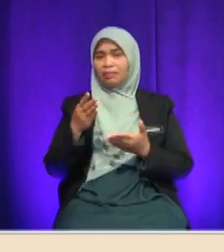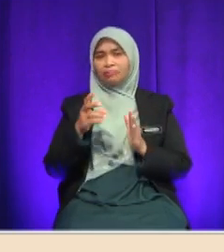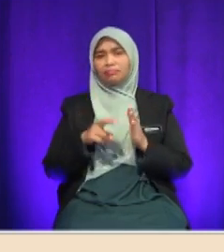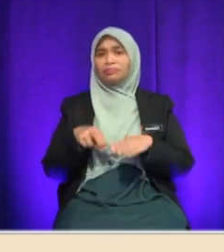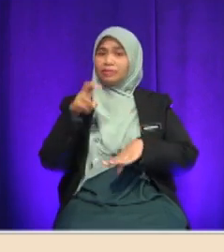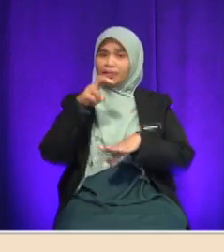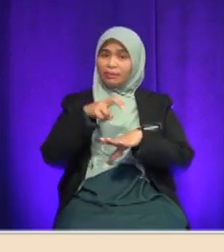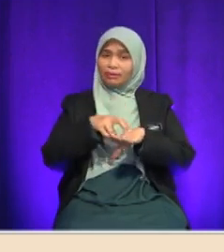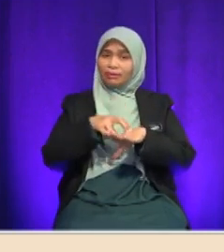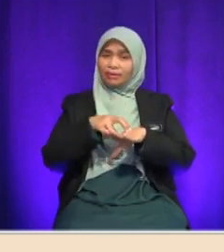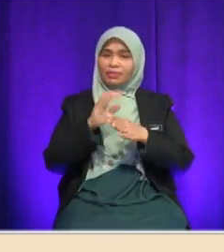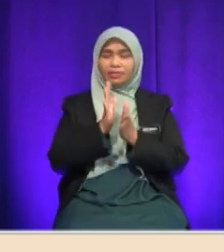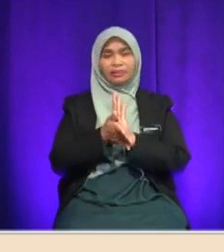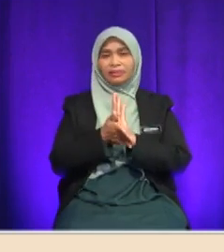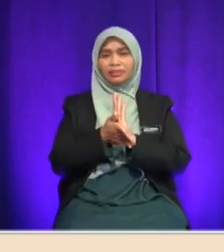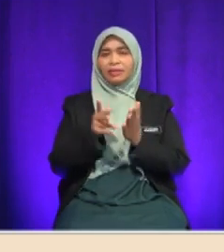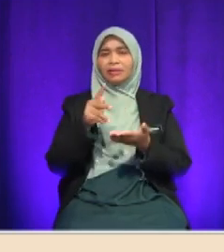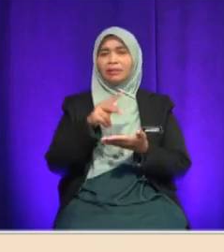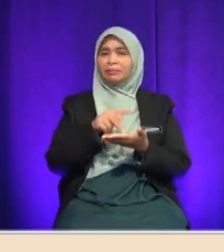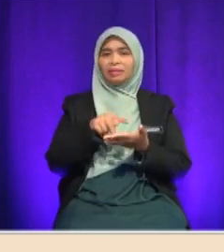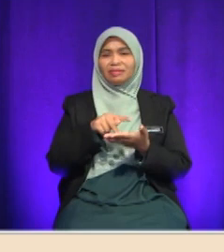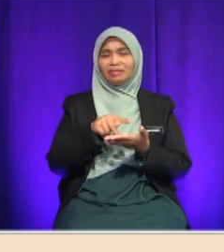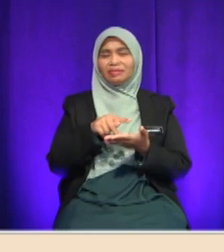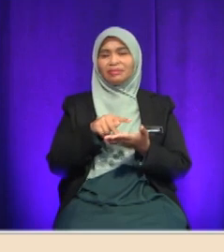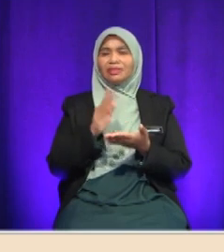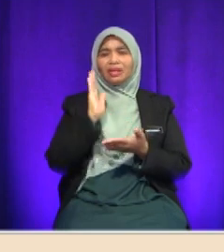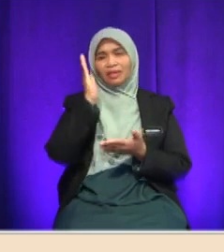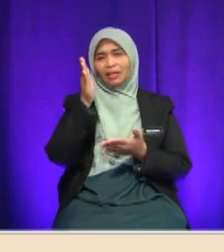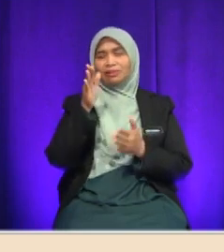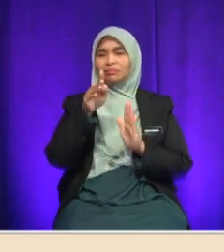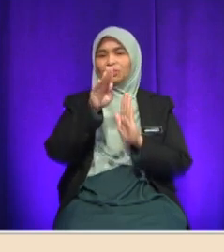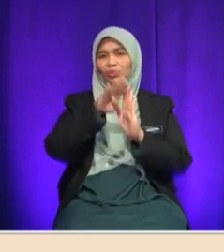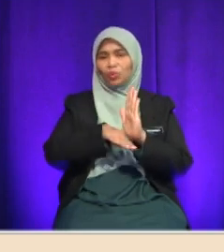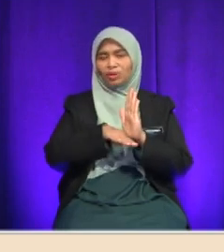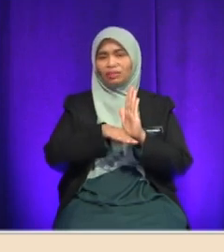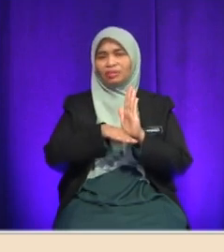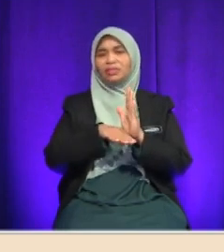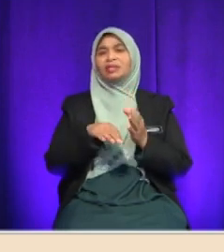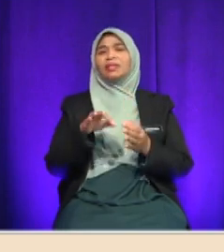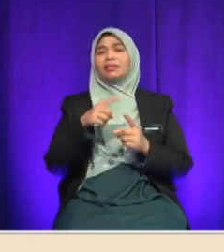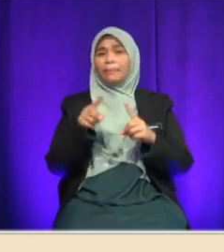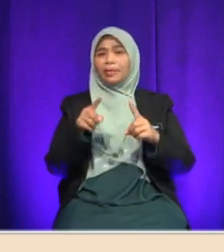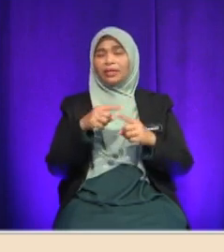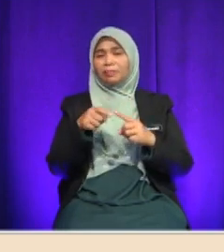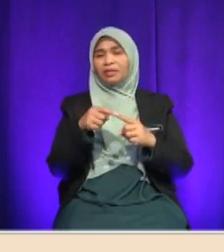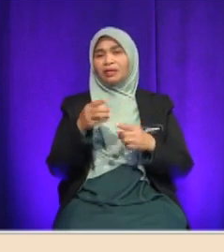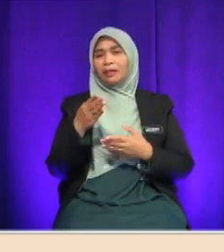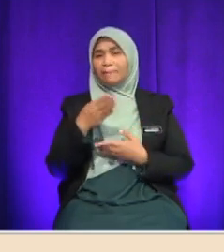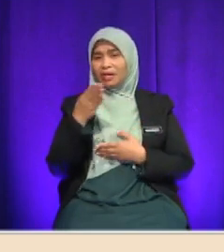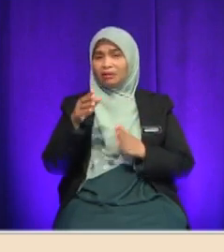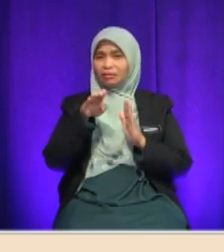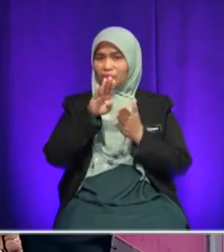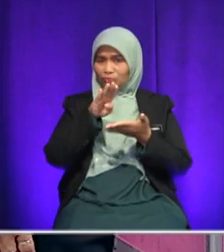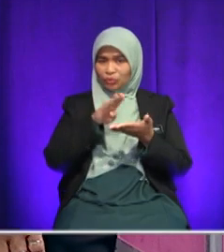diminta akan turun. Okey, sebaliknya ketika harga barang turun, kuantiti yang kita minta akan naik. Ini